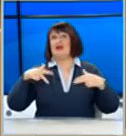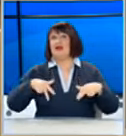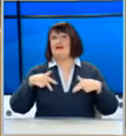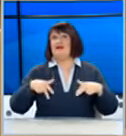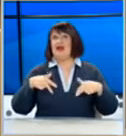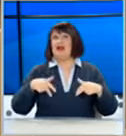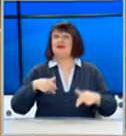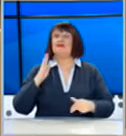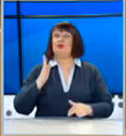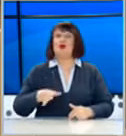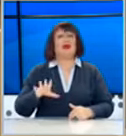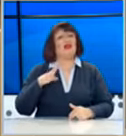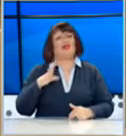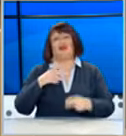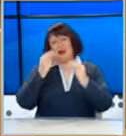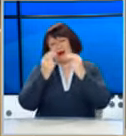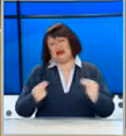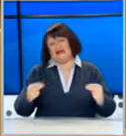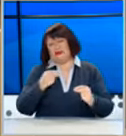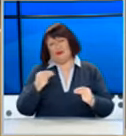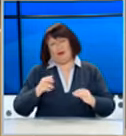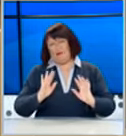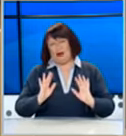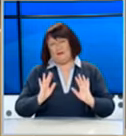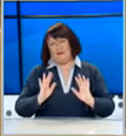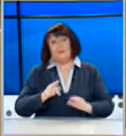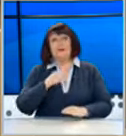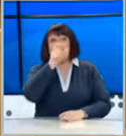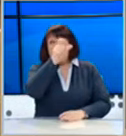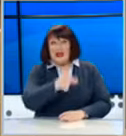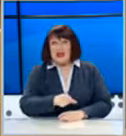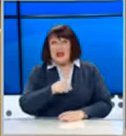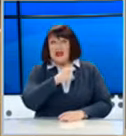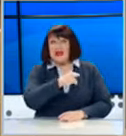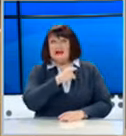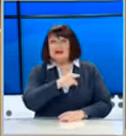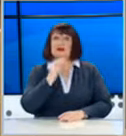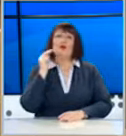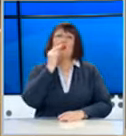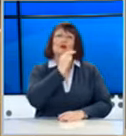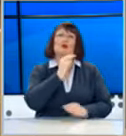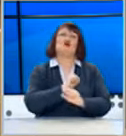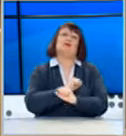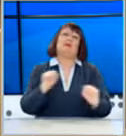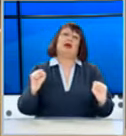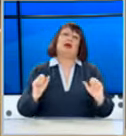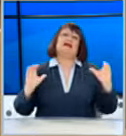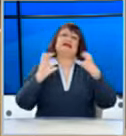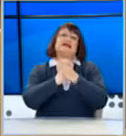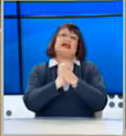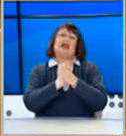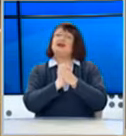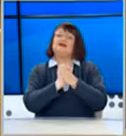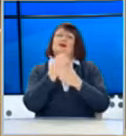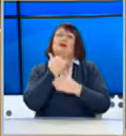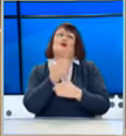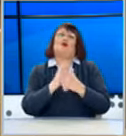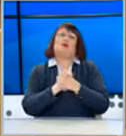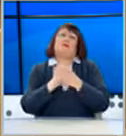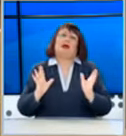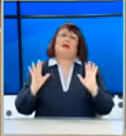αλλά δεν θέλει να δώσει άμεση λύση. Εσείς λοιπόν τορπιλίζετε τη συνένεση. Εμείς λοιπόν πήραμε μια